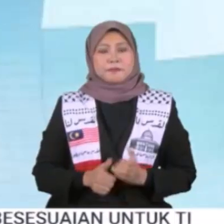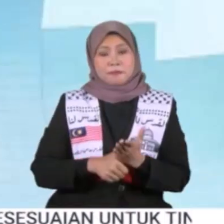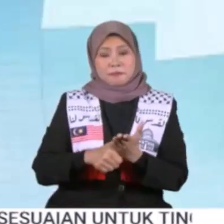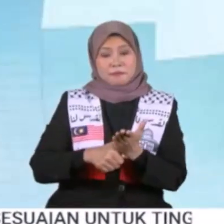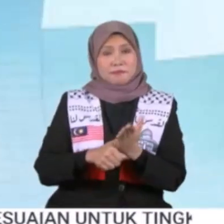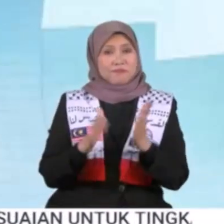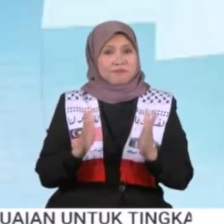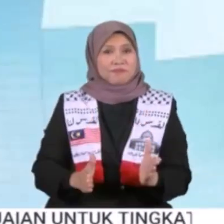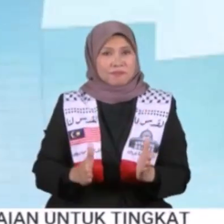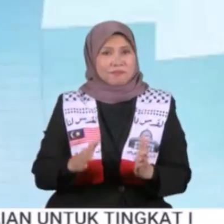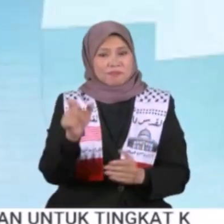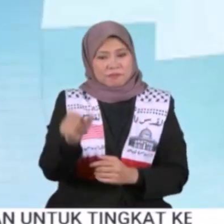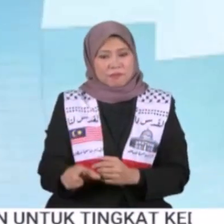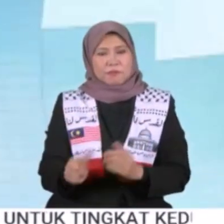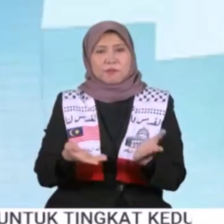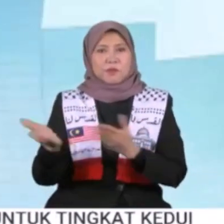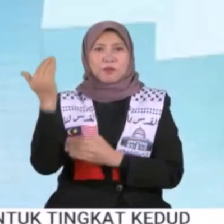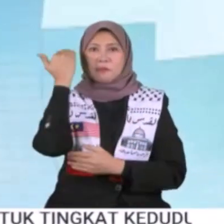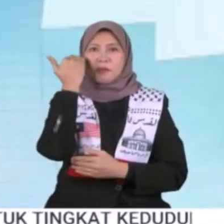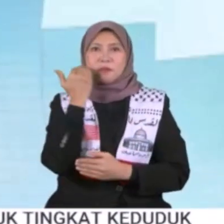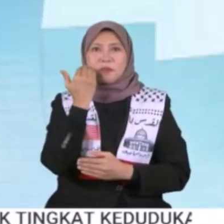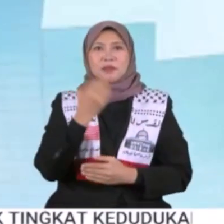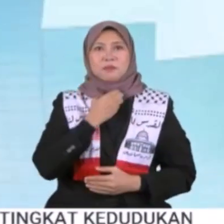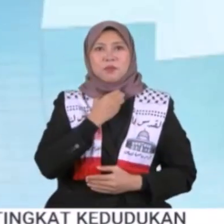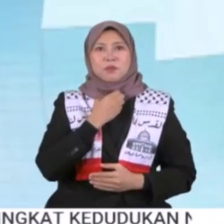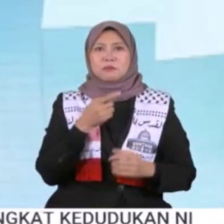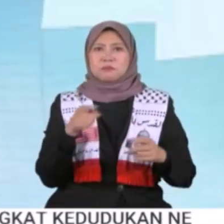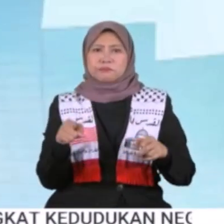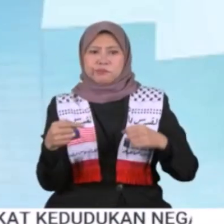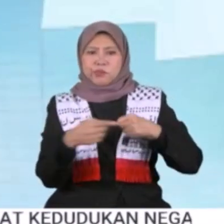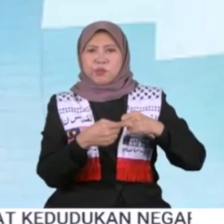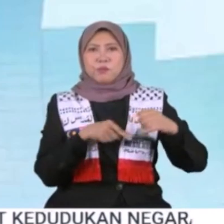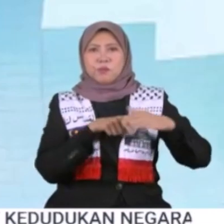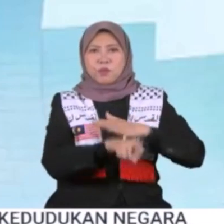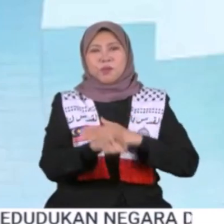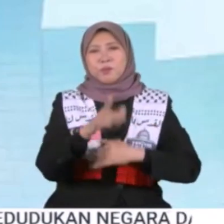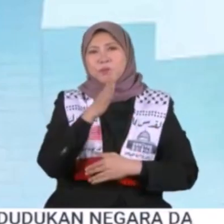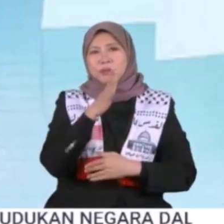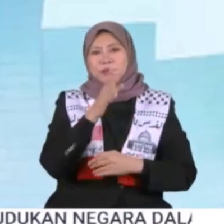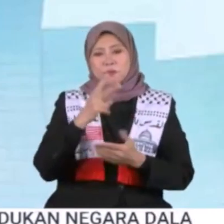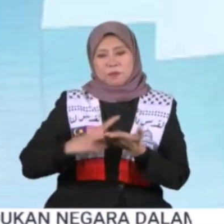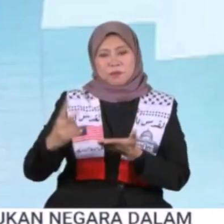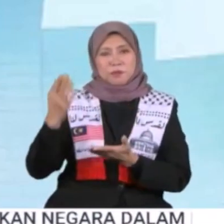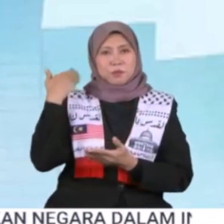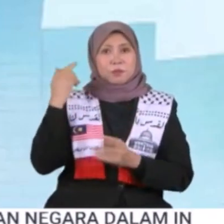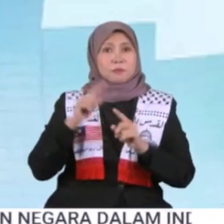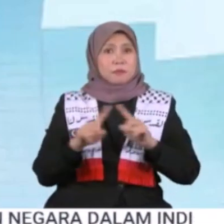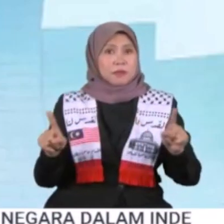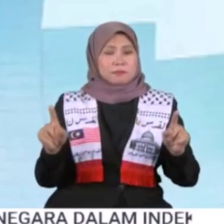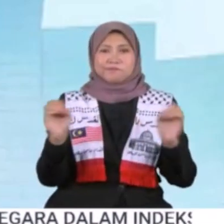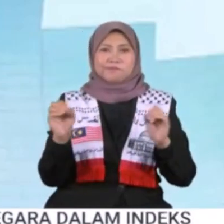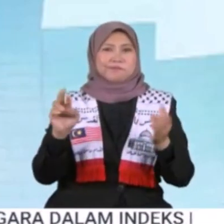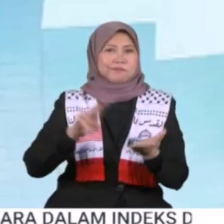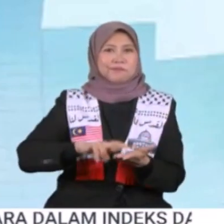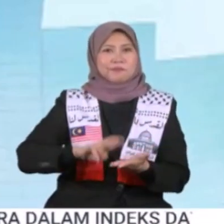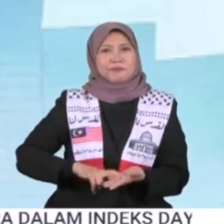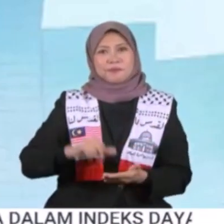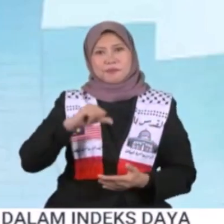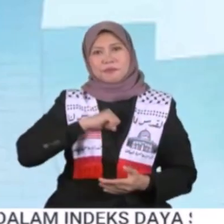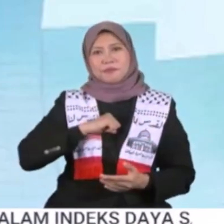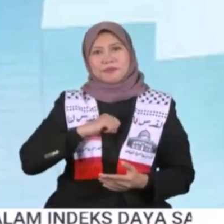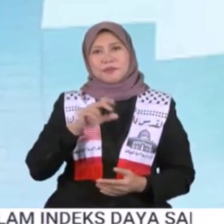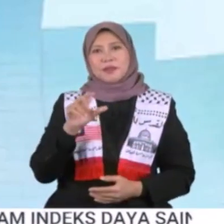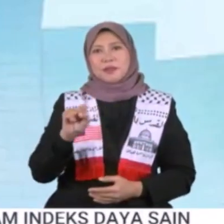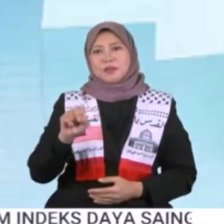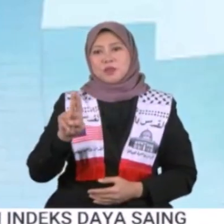Seorang penagih dadah dihadapkan ke Mahkamah Majistret Ipoh atas tuduhan membunuh ibu kandungnya 2 minggu lalu. Bagaimanapun, tiada pengakuan direkodkan